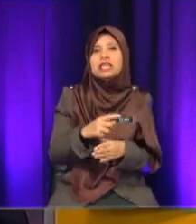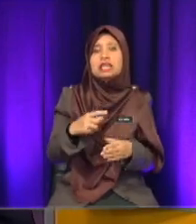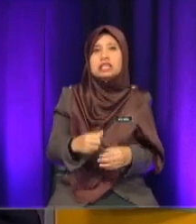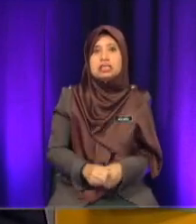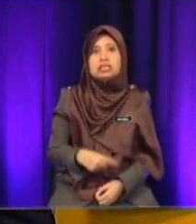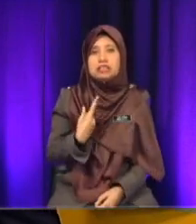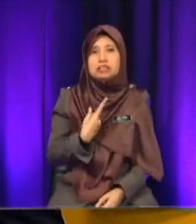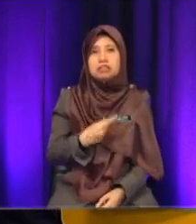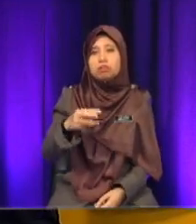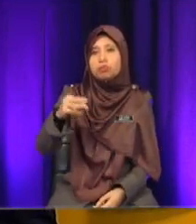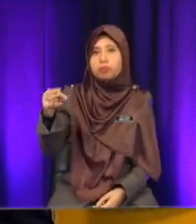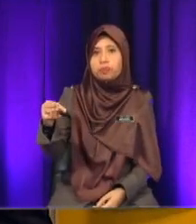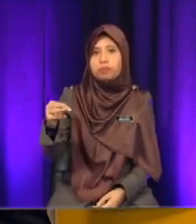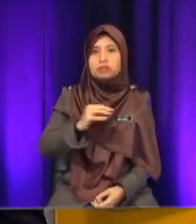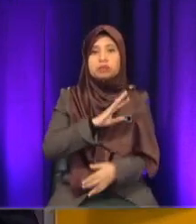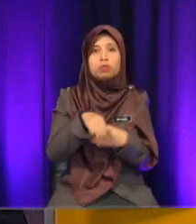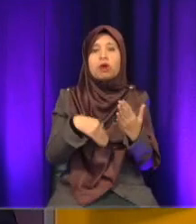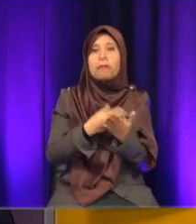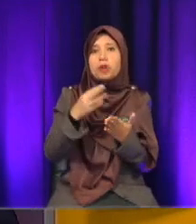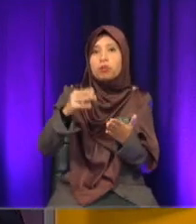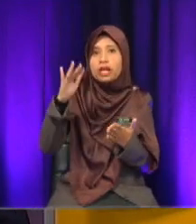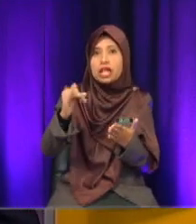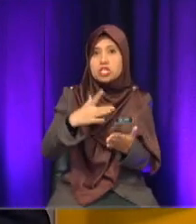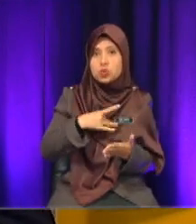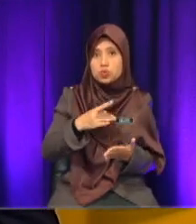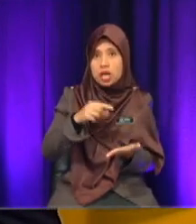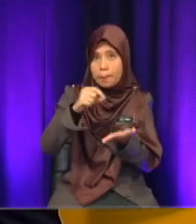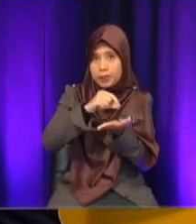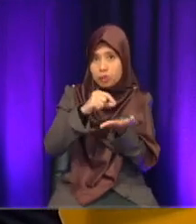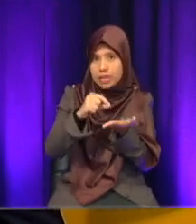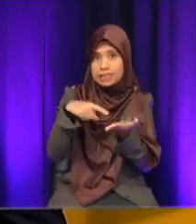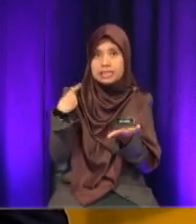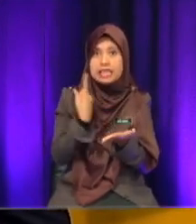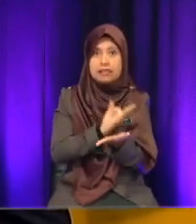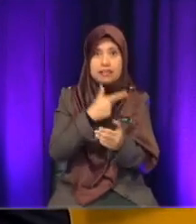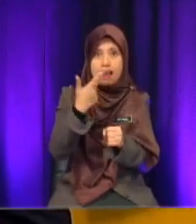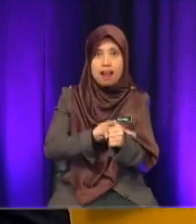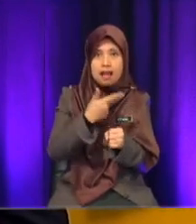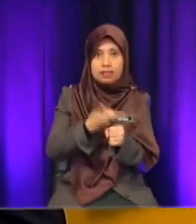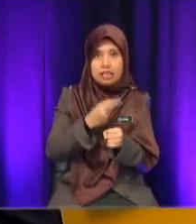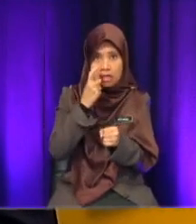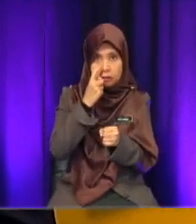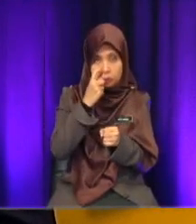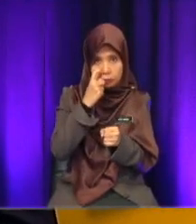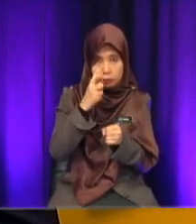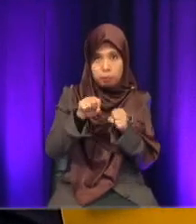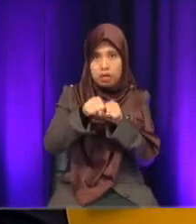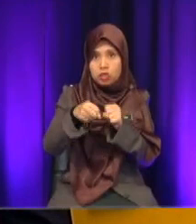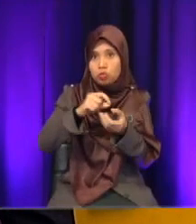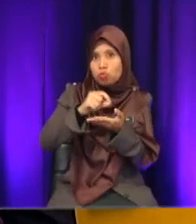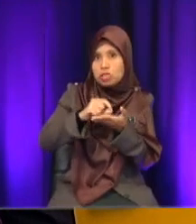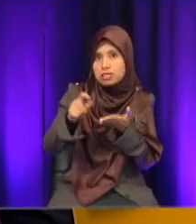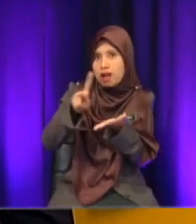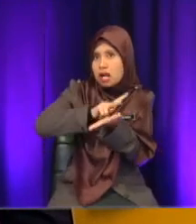kepada murid-murid eh murid-murid yang suka menulis nih kita latih supaya tulisan nampak jadi lebih kemas dan